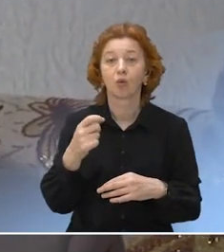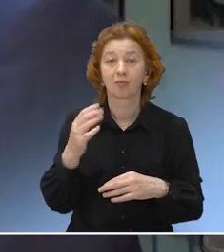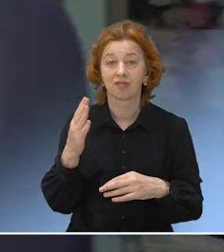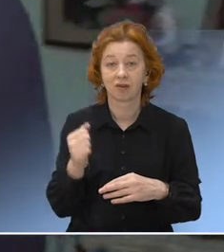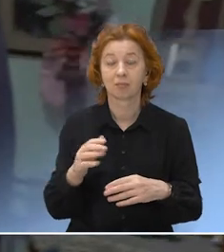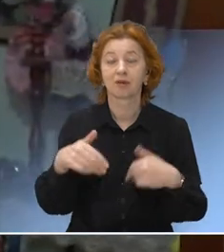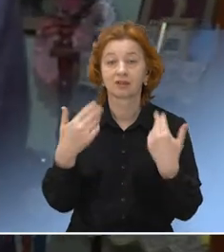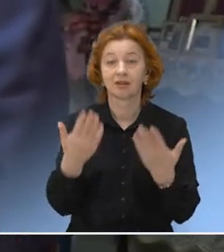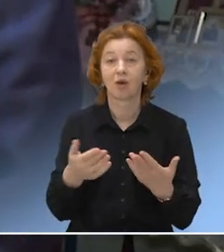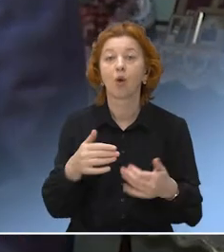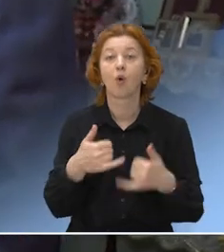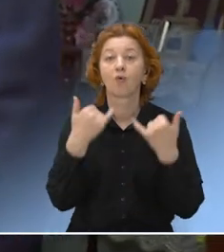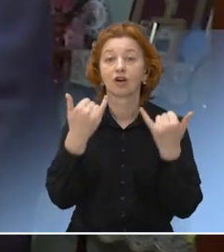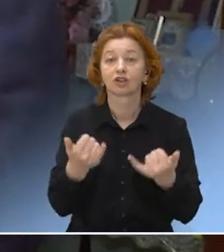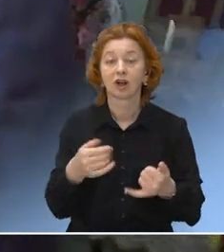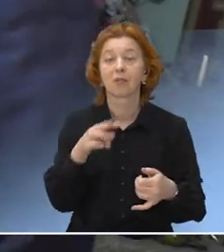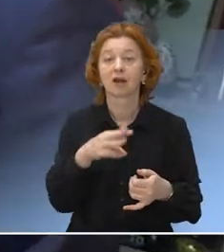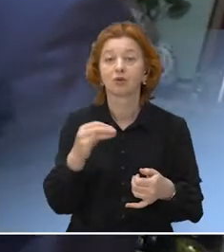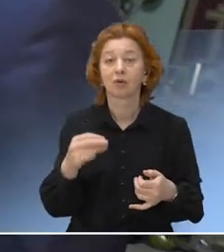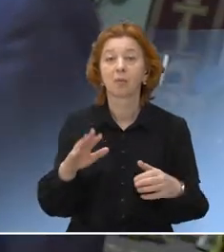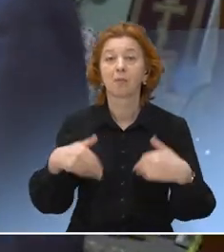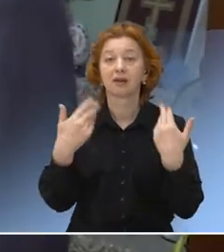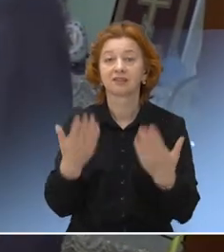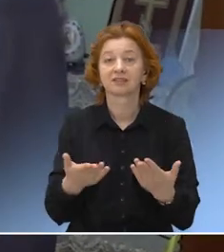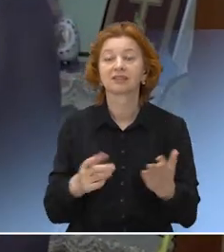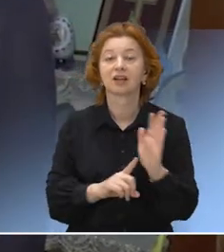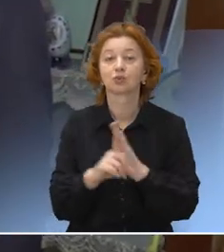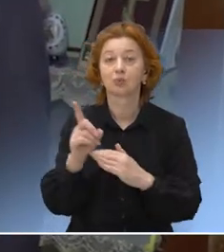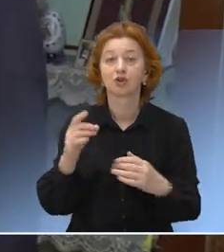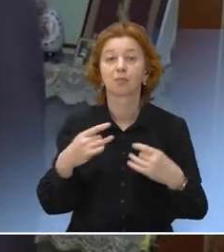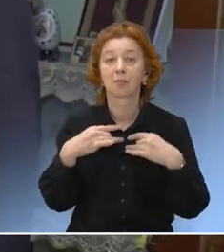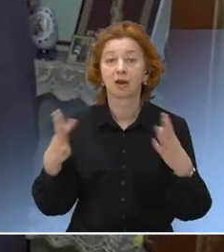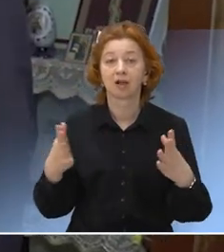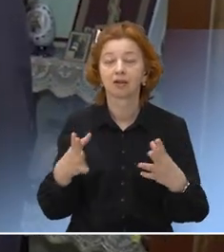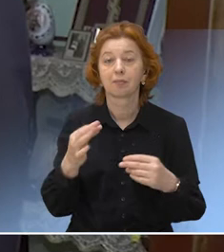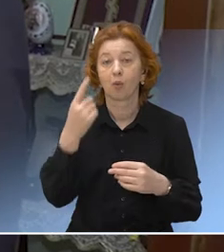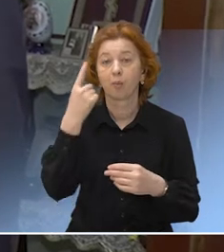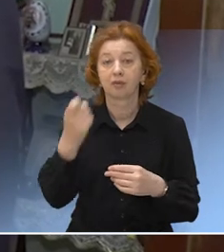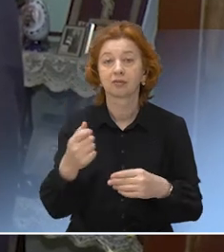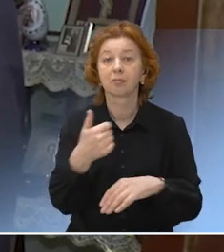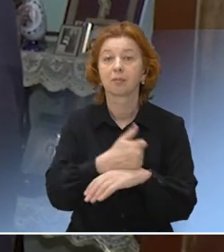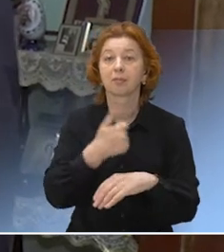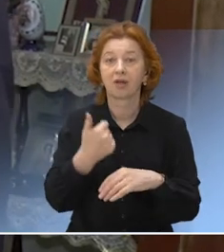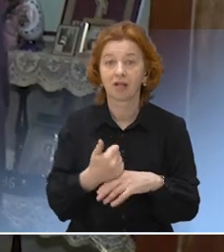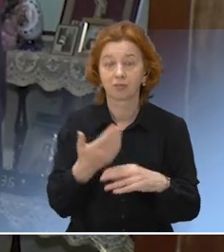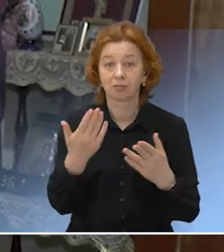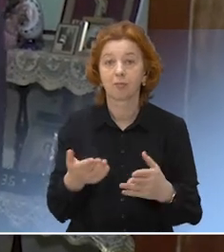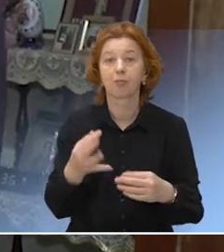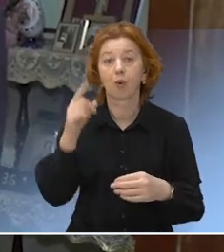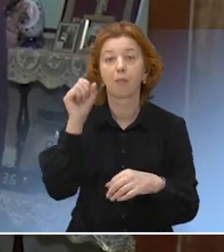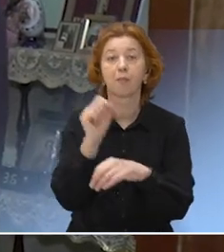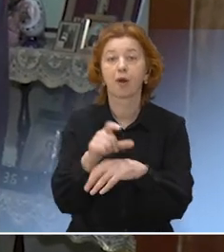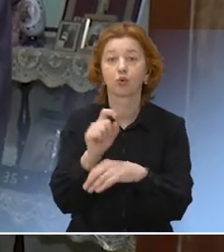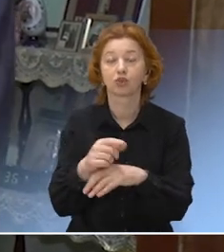Голубева. Уважаемая наша любимая Мария Юрьевна, поздравляем мы вас с наступающим праздником и по поручению нашего правительства, и